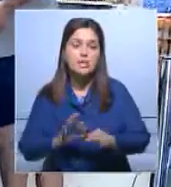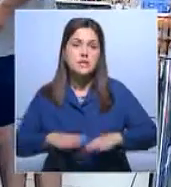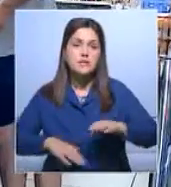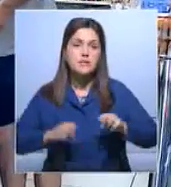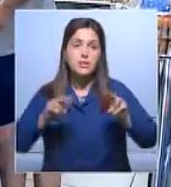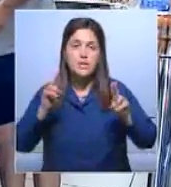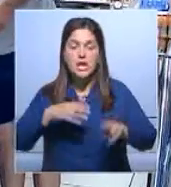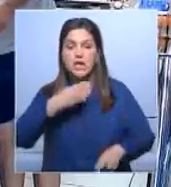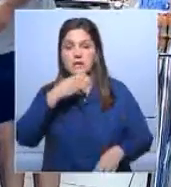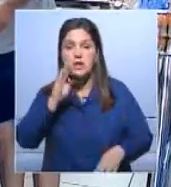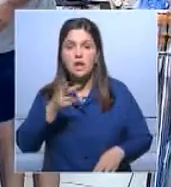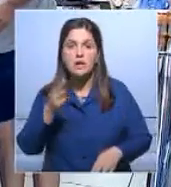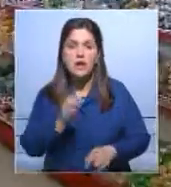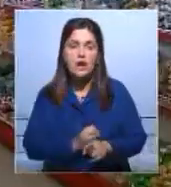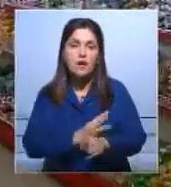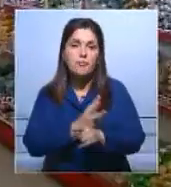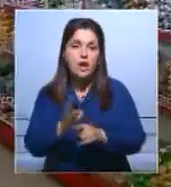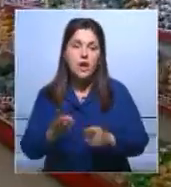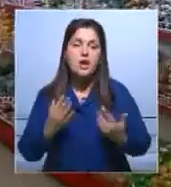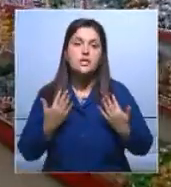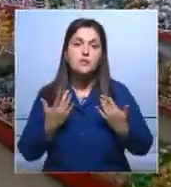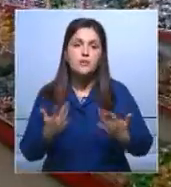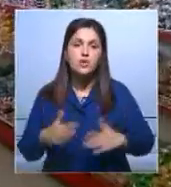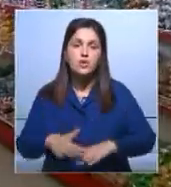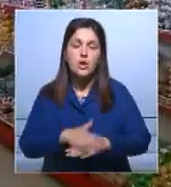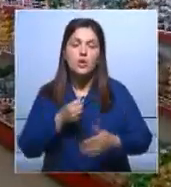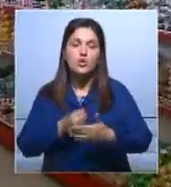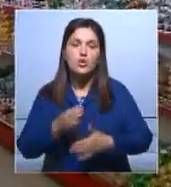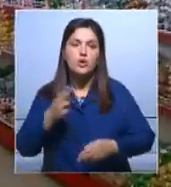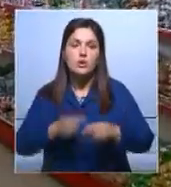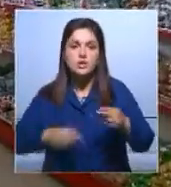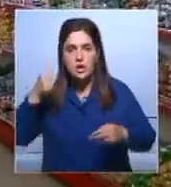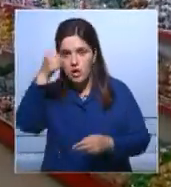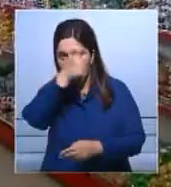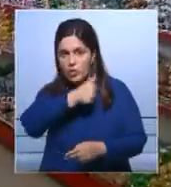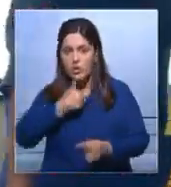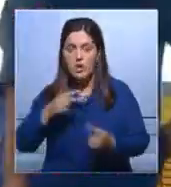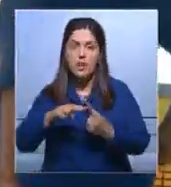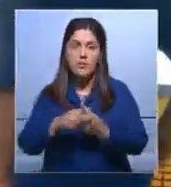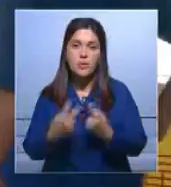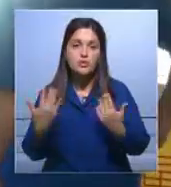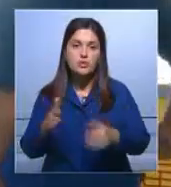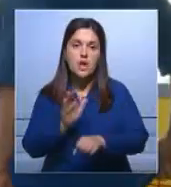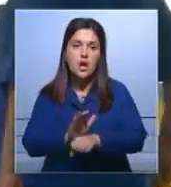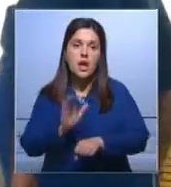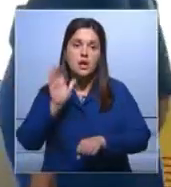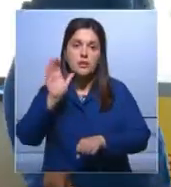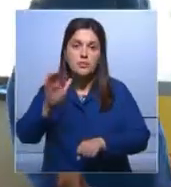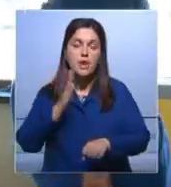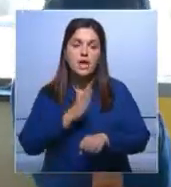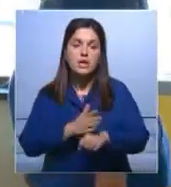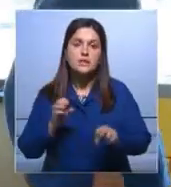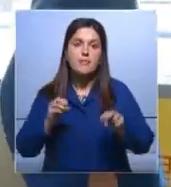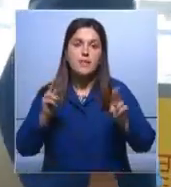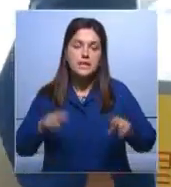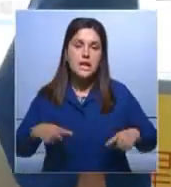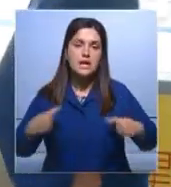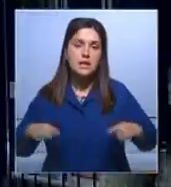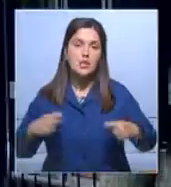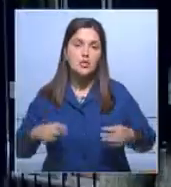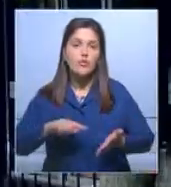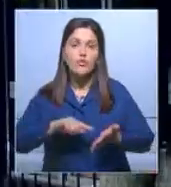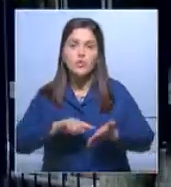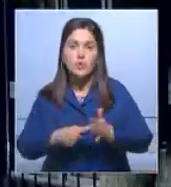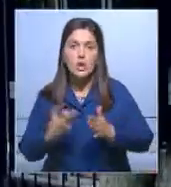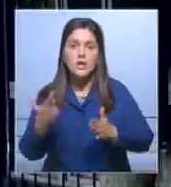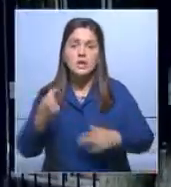запасов, по словам специалистов, достаточно для обеспечения спроса населения до конца года. Часть уже отправили в сеть